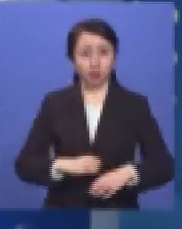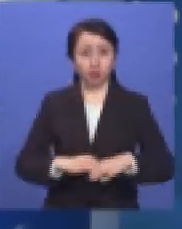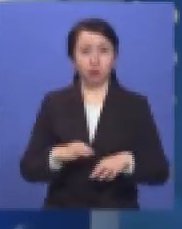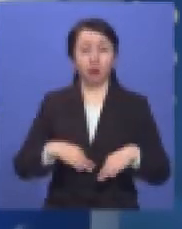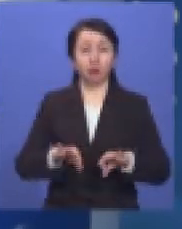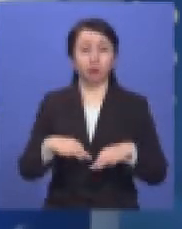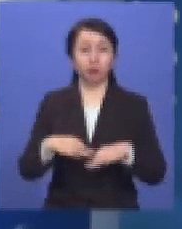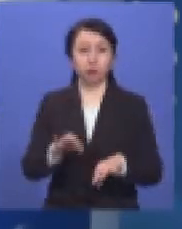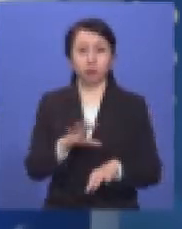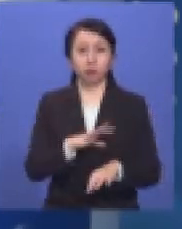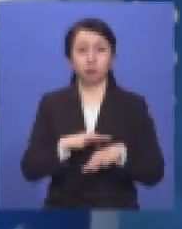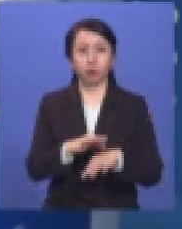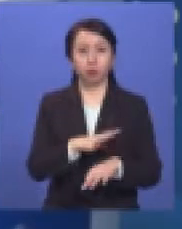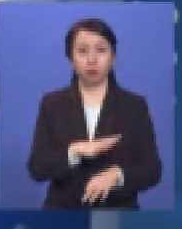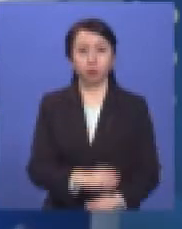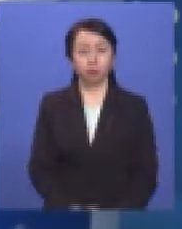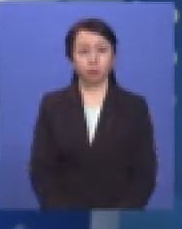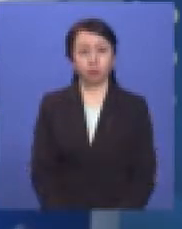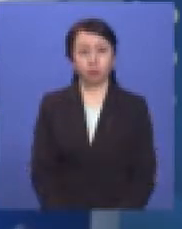әкелінген автомобильдер бойынша да жүргізіліп жатыр.